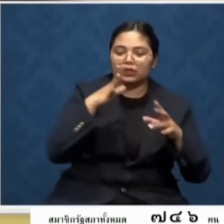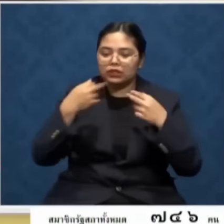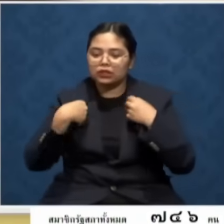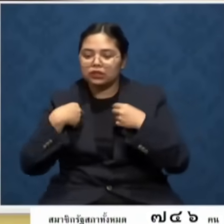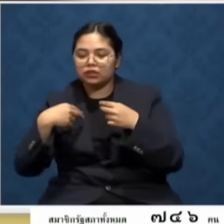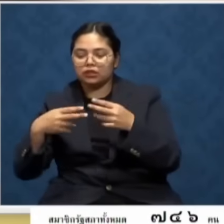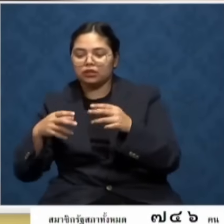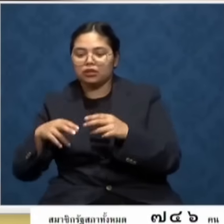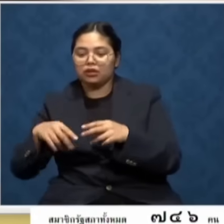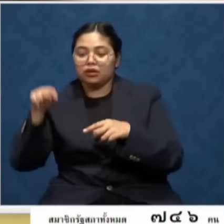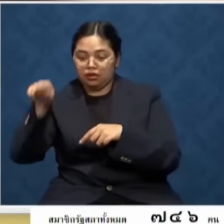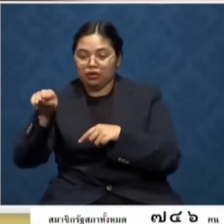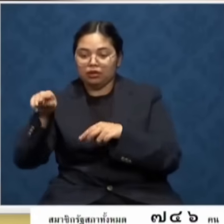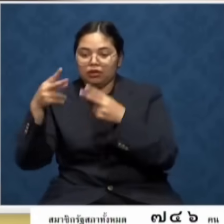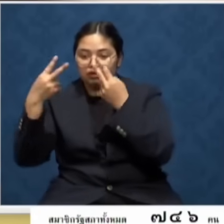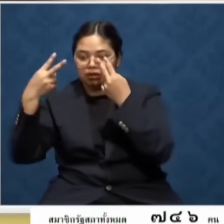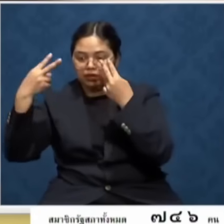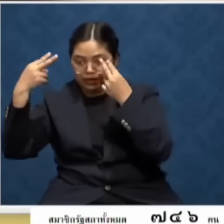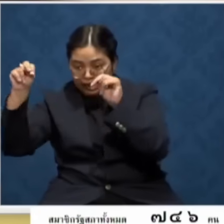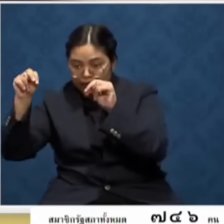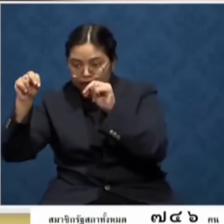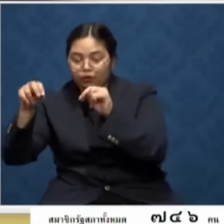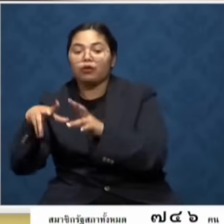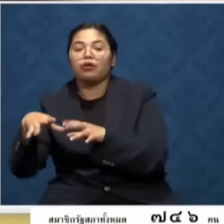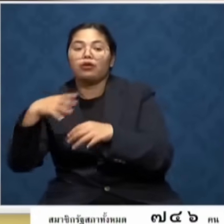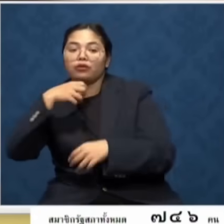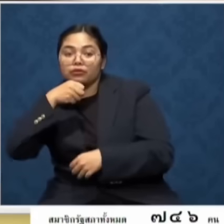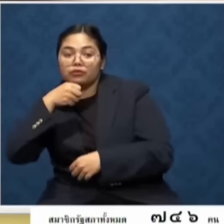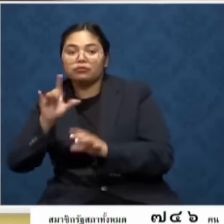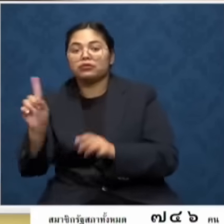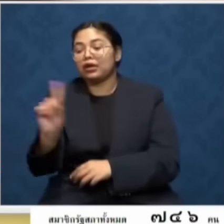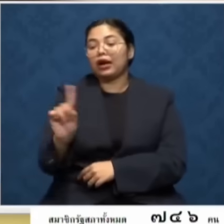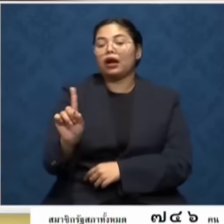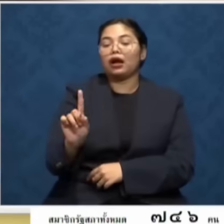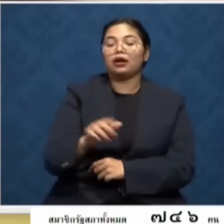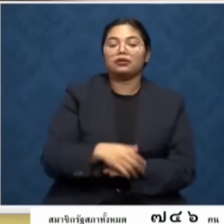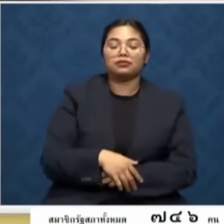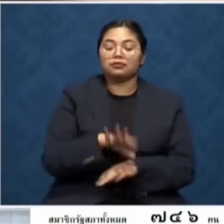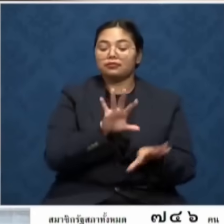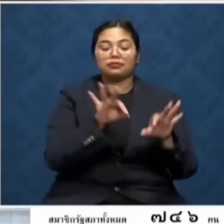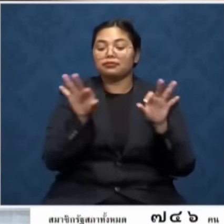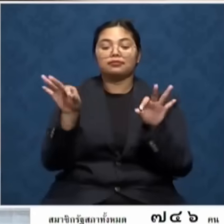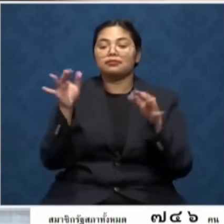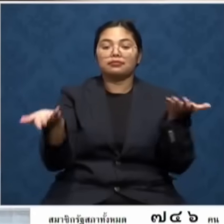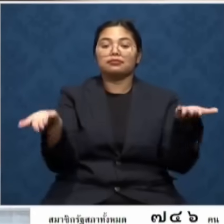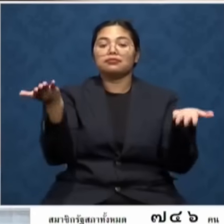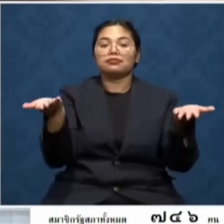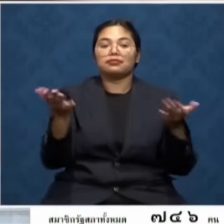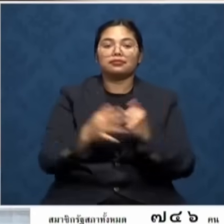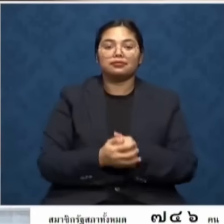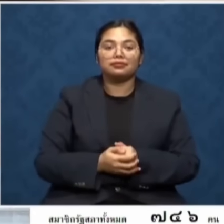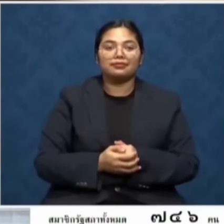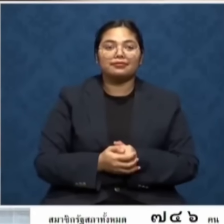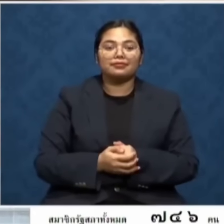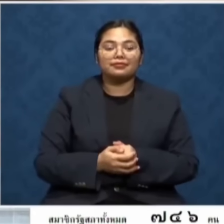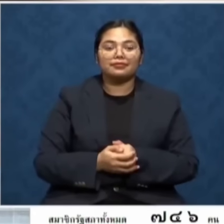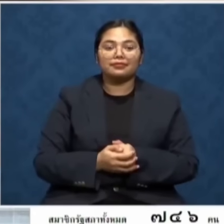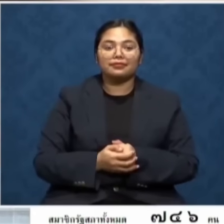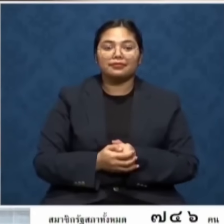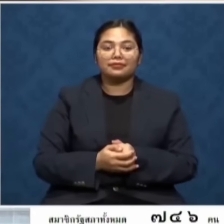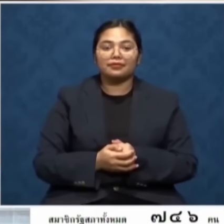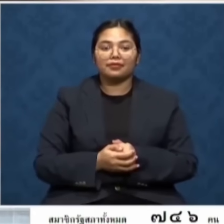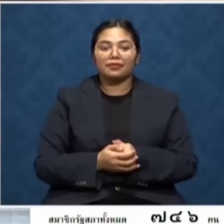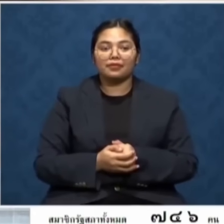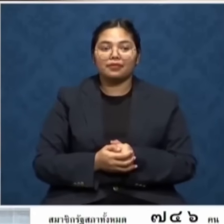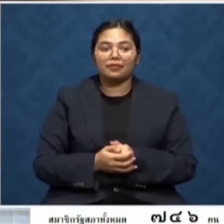อะไรนะครับต้มหนอนแต่นั้นถอนไปดีกว่านะครับไม่ว่ารัฐบาลหรือนายกครับท่านสุรนันท์ครับ